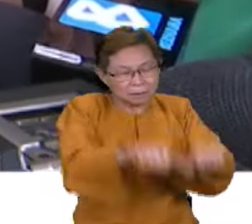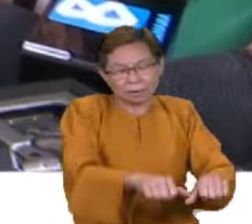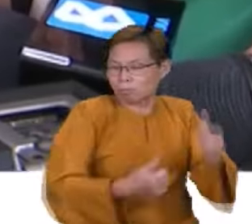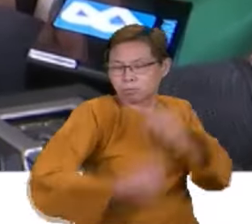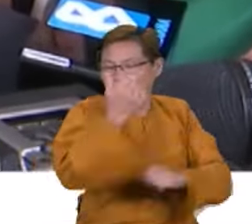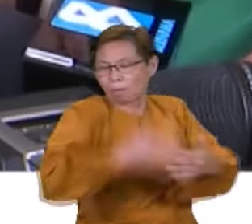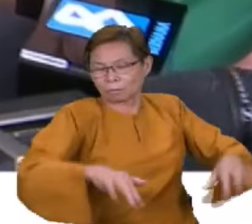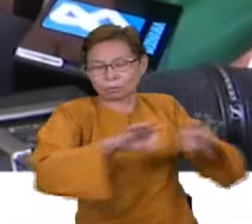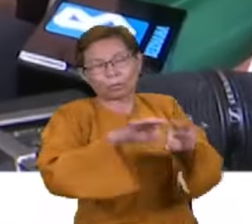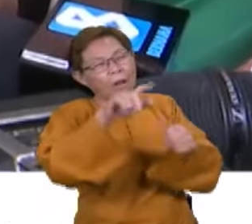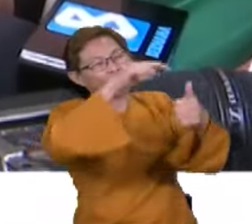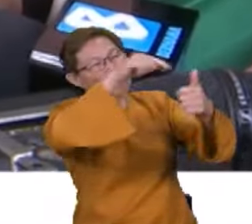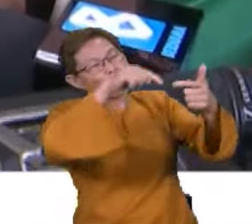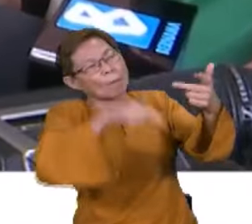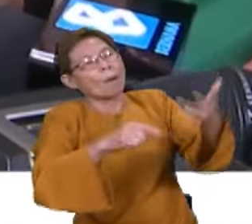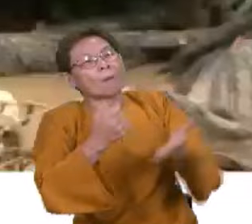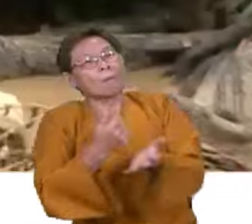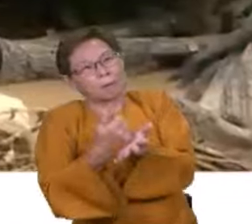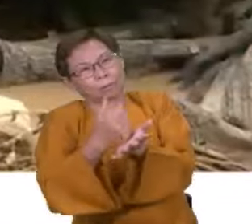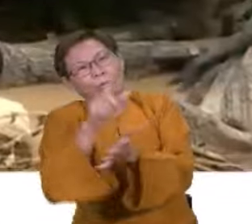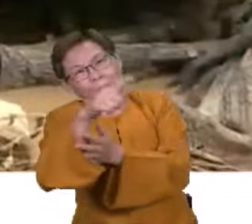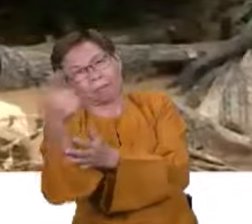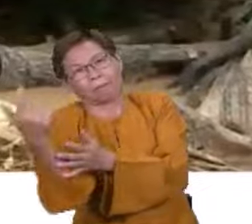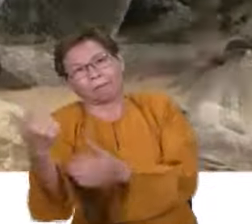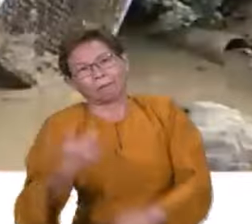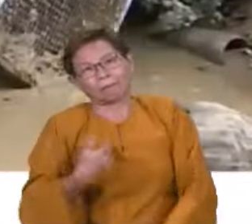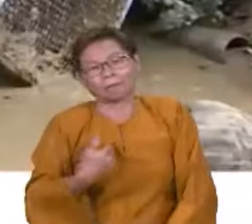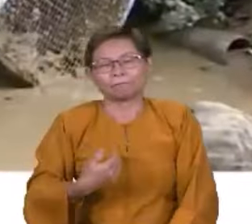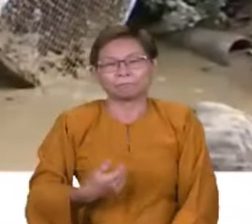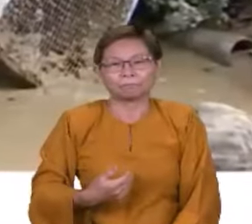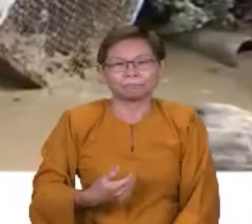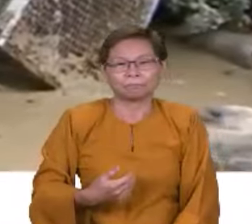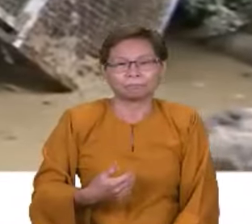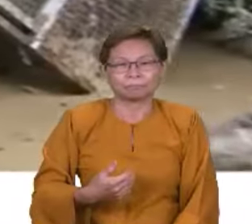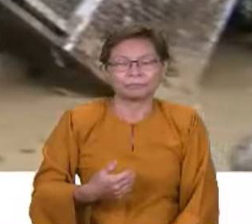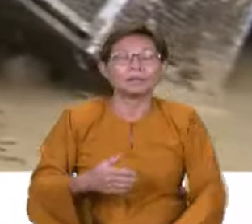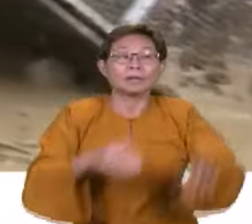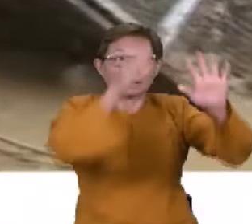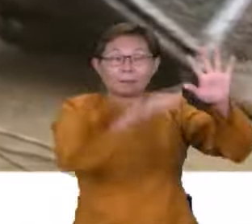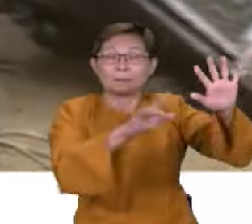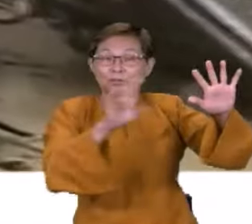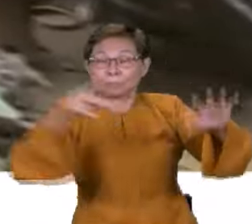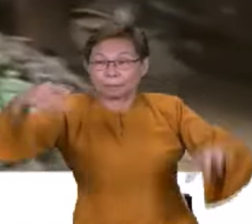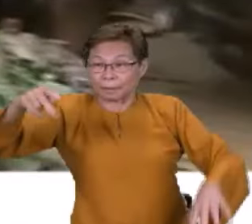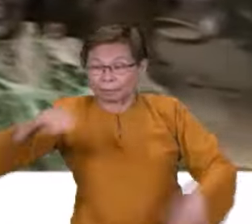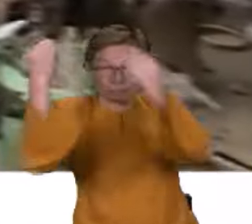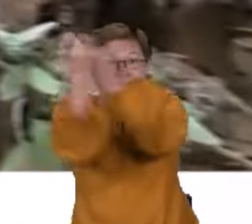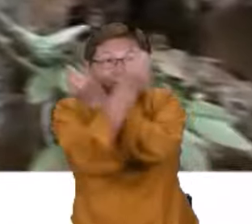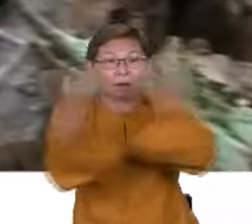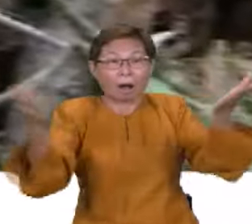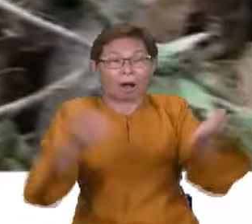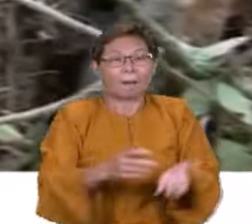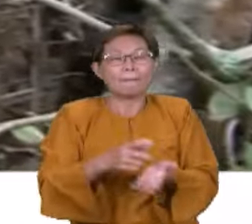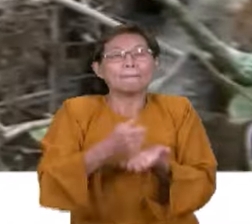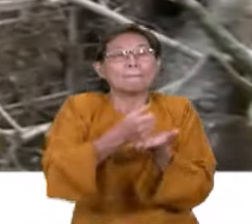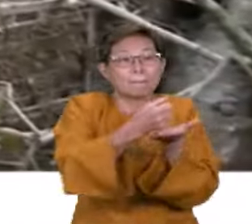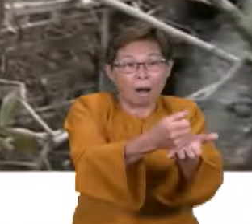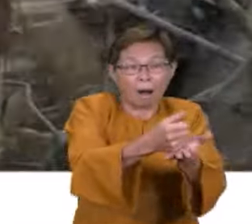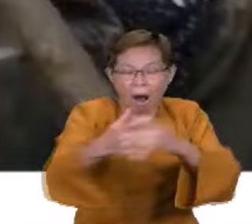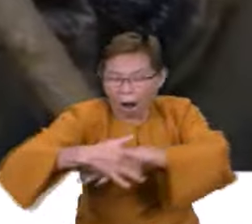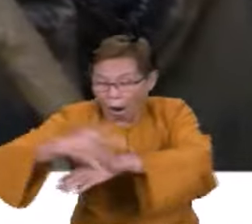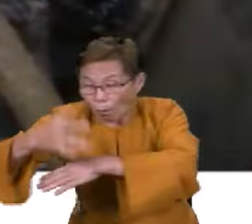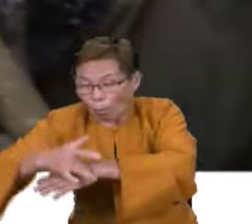daripada bantuan-bantuan kewangan yang lain. Pada 5 Julai lepas, Perdana Menteri mengumumkan pemberian bantuan